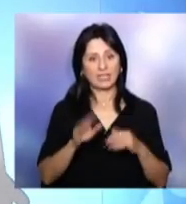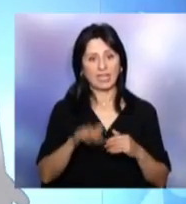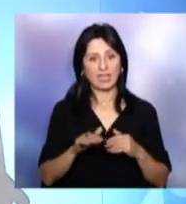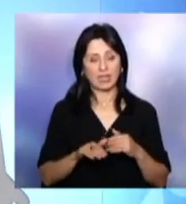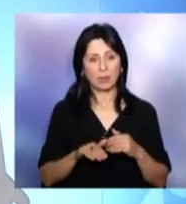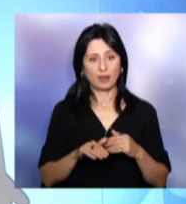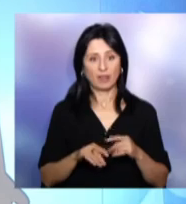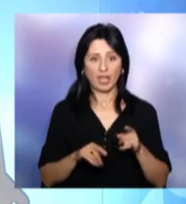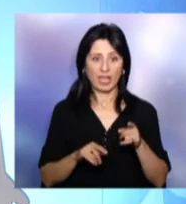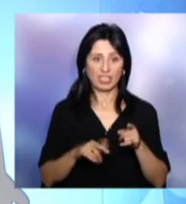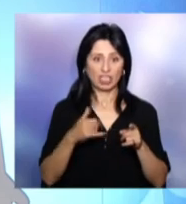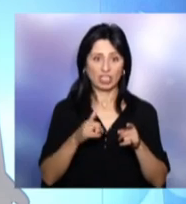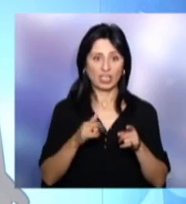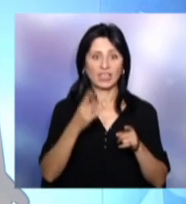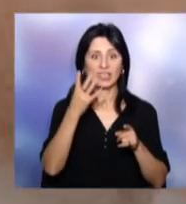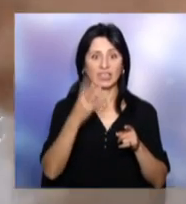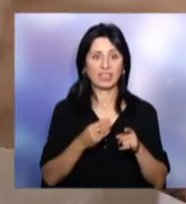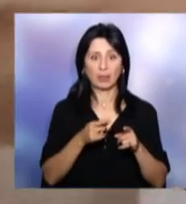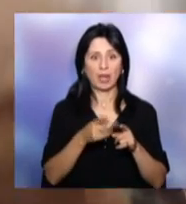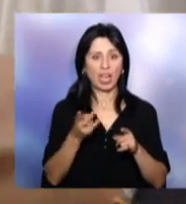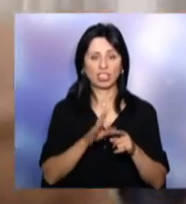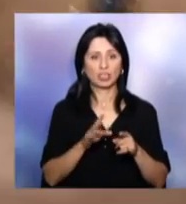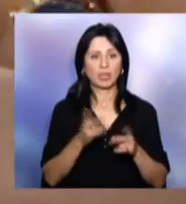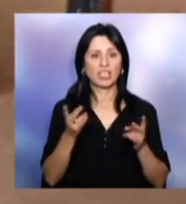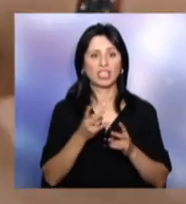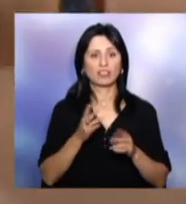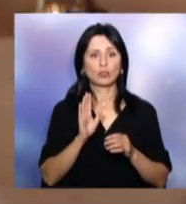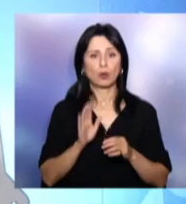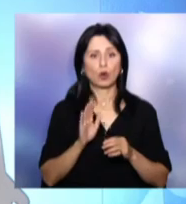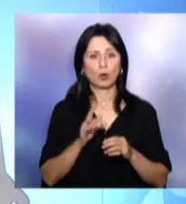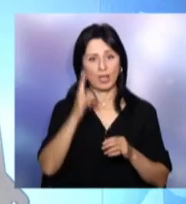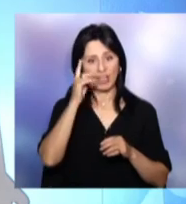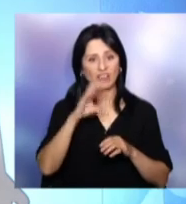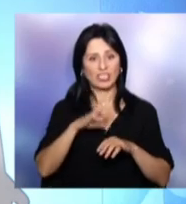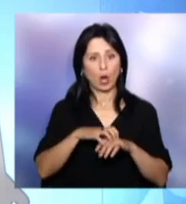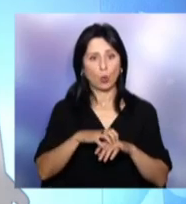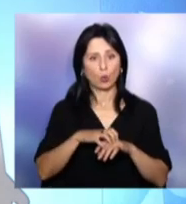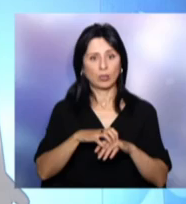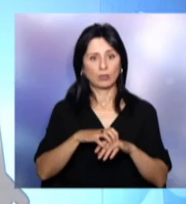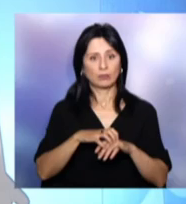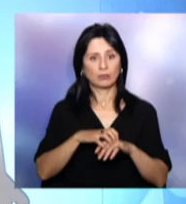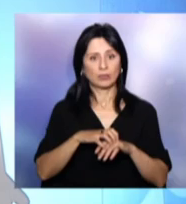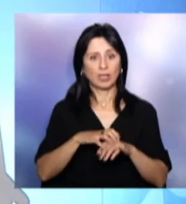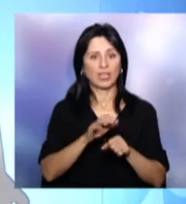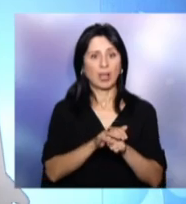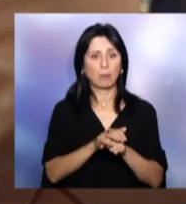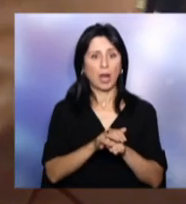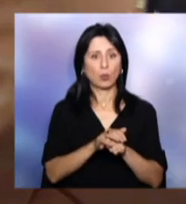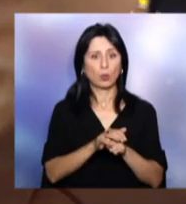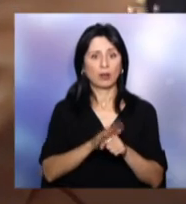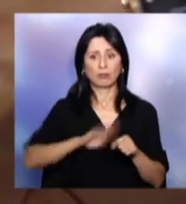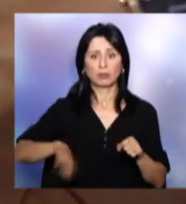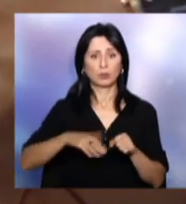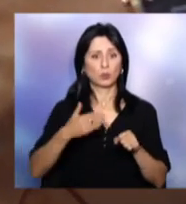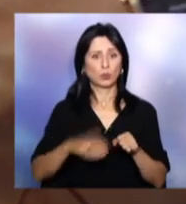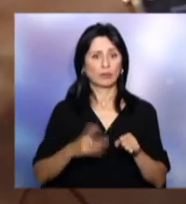დაბლა. ეს ჩანთა დღის განმავლობაში არ დასჭირდება და დასჭირდება მხოლოდ თავსახური, რომ სტომა იყოს დაფარული, იმიტომ რომ დაცლა